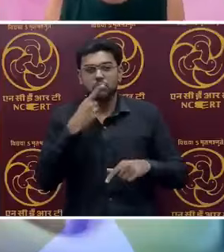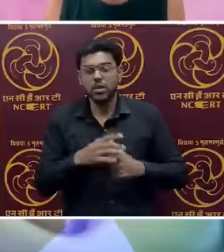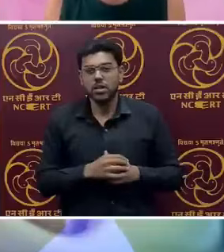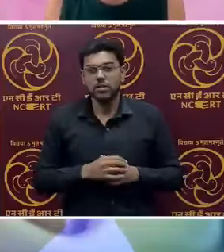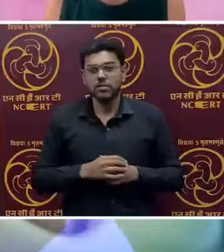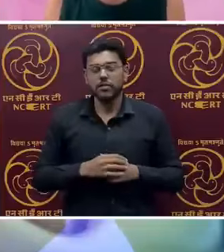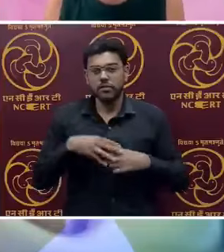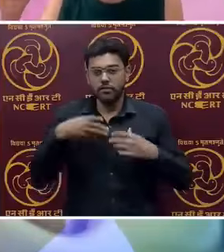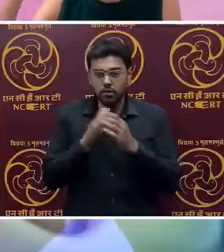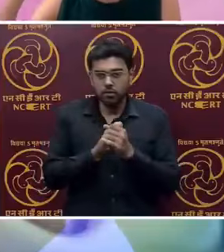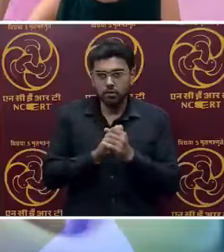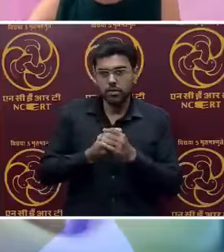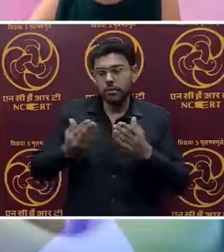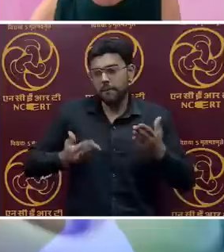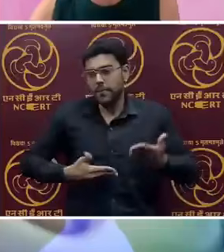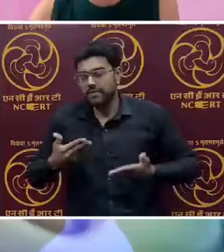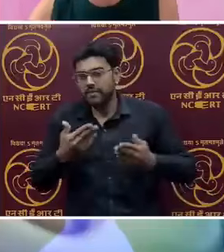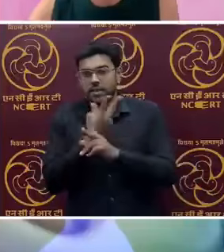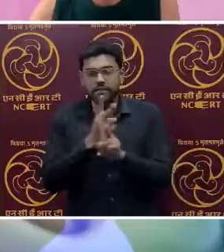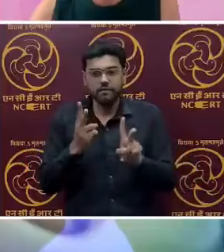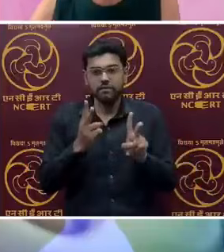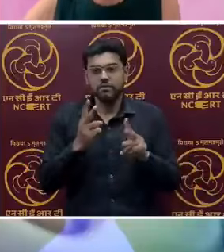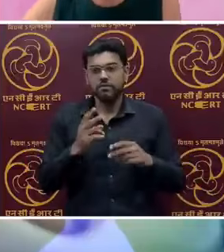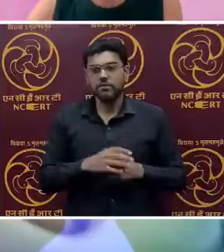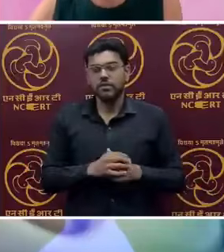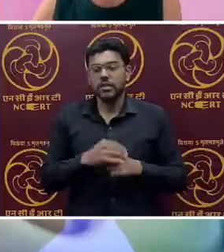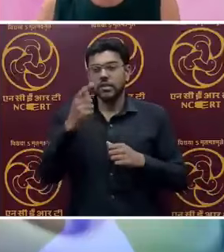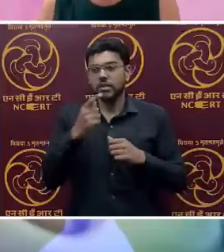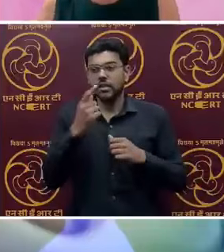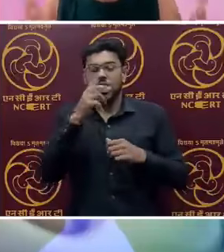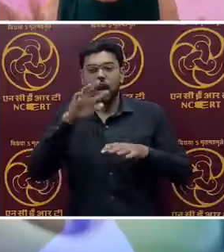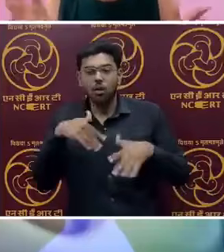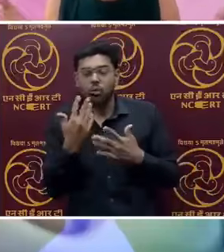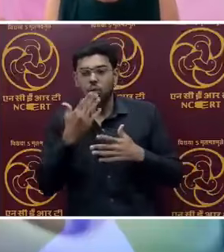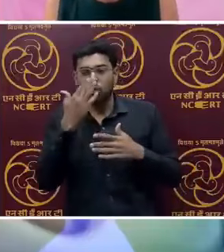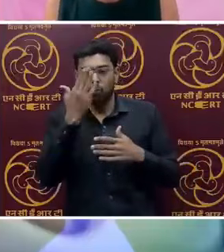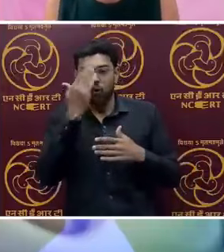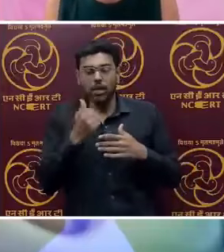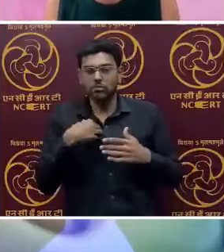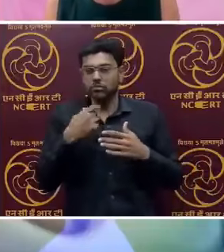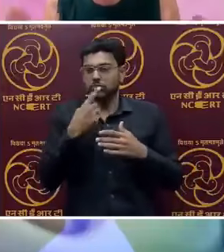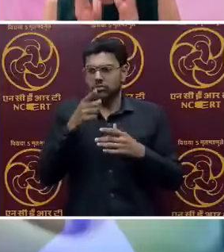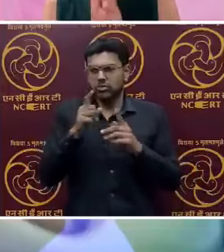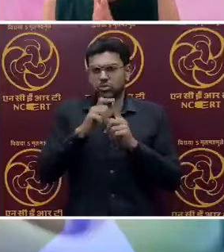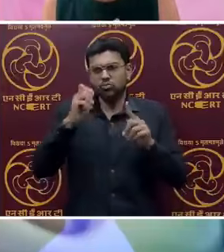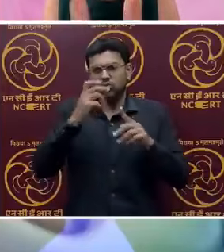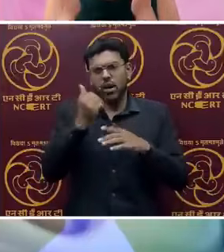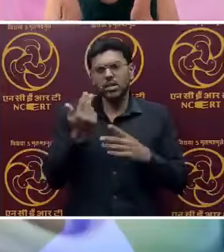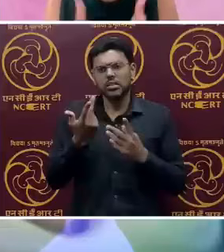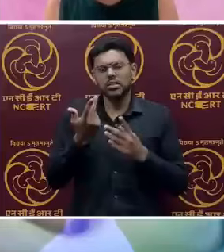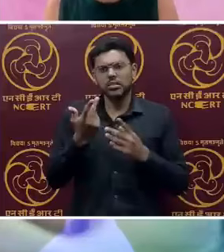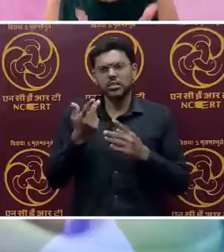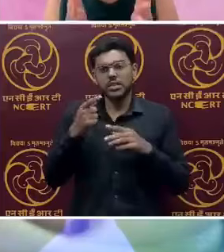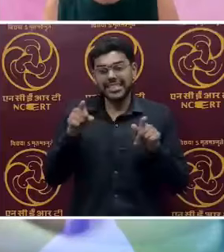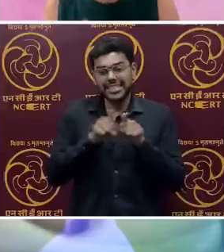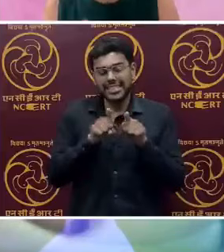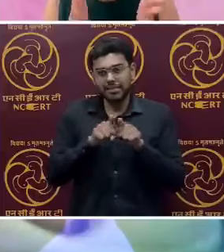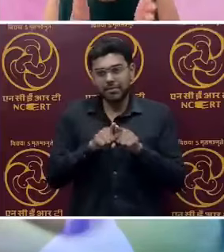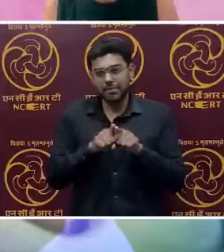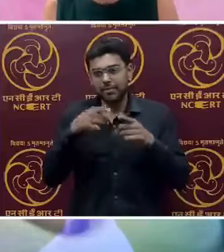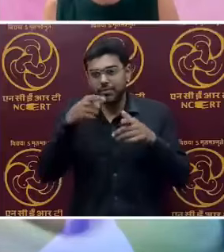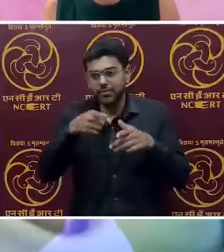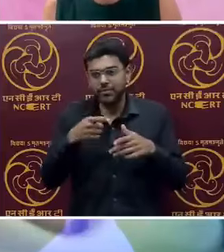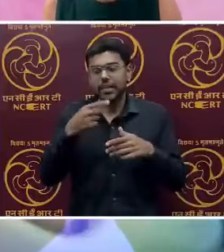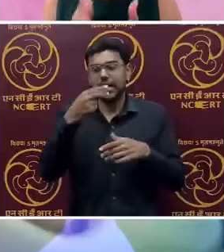to understand their behaviors with the autistic lens. कि ये क्यों कर रहा है? You can't judge them just any other way. So we have to have